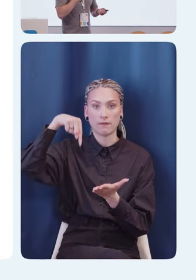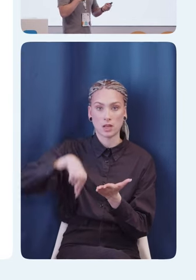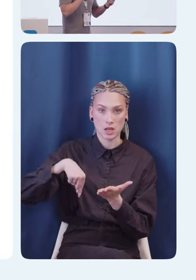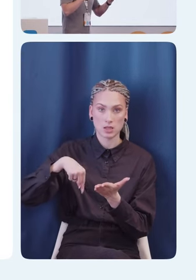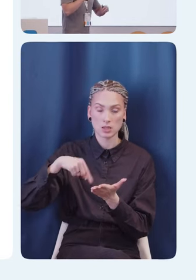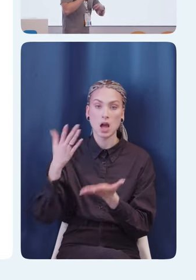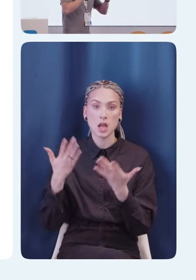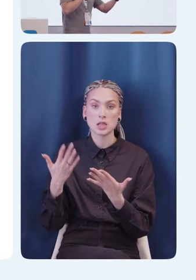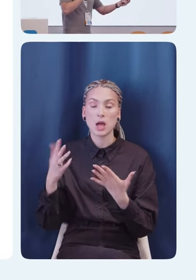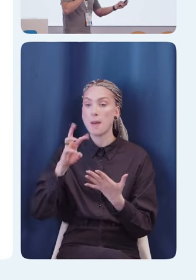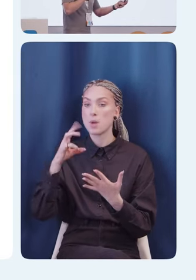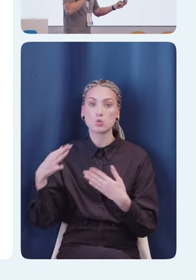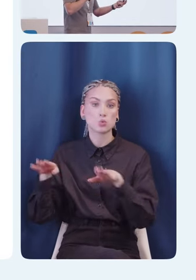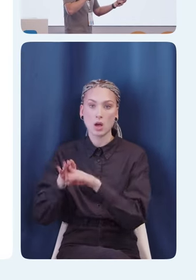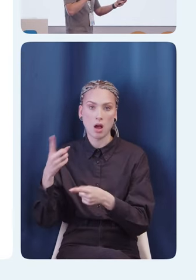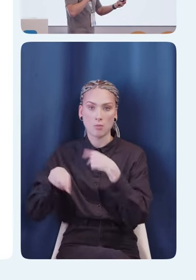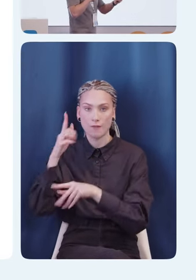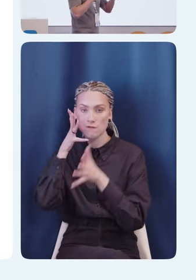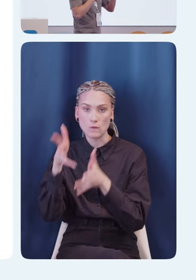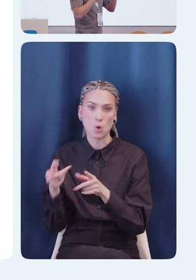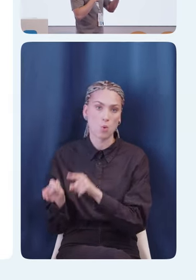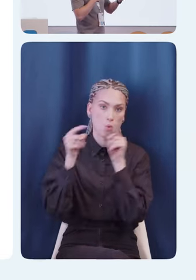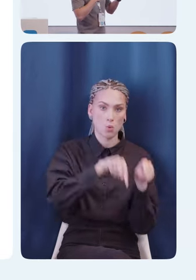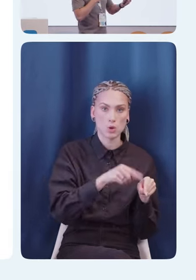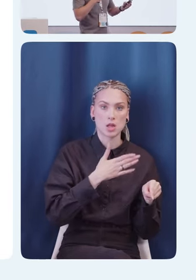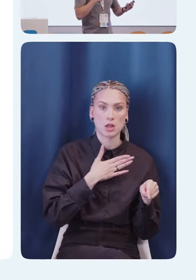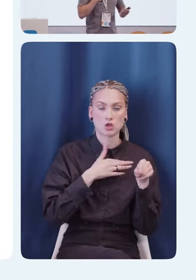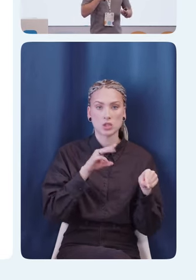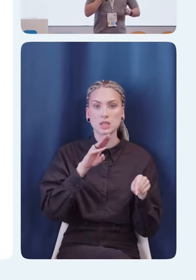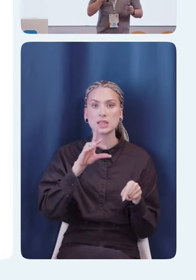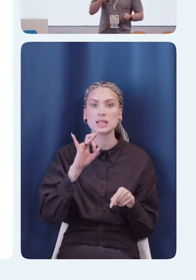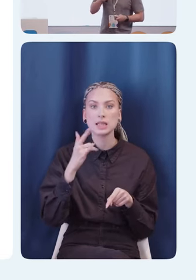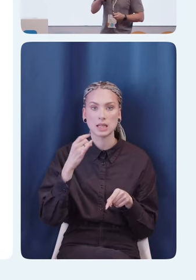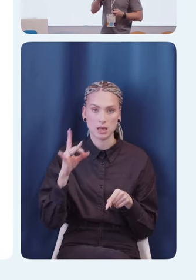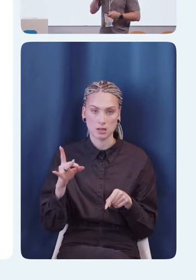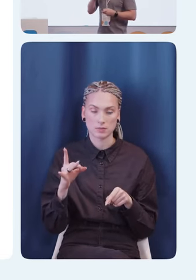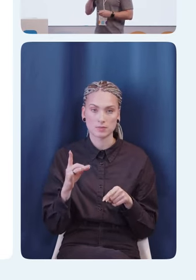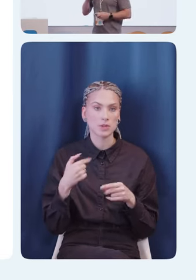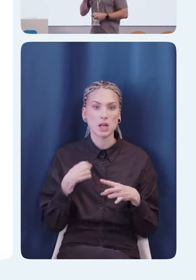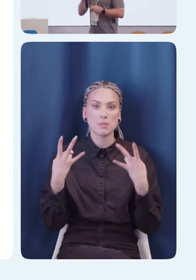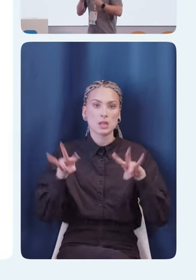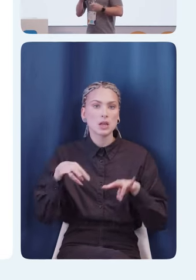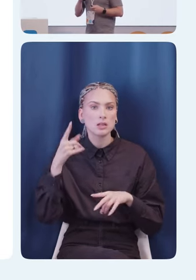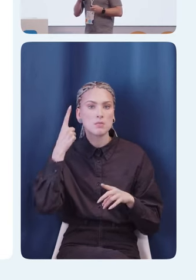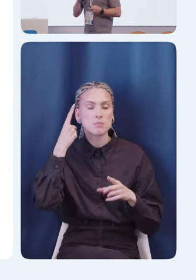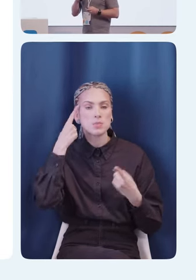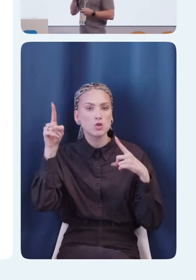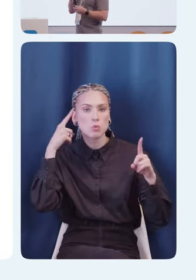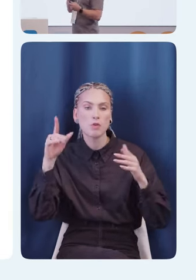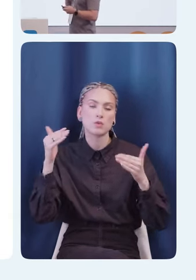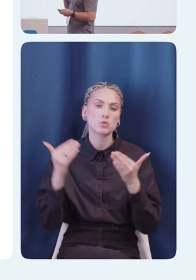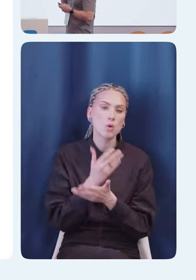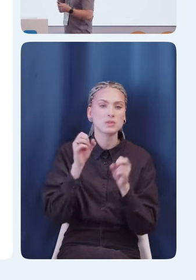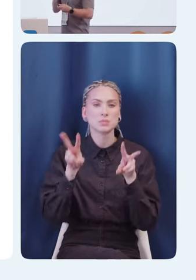если меню закрывается, мы перебрасываем фокус обратно на наш вот этот вот триггер. То есть таким образом нам не нужно придумывать какие-то